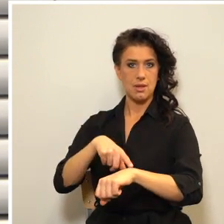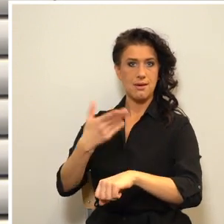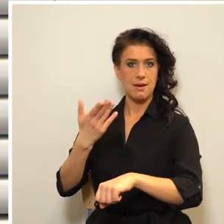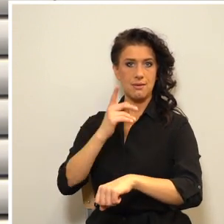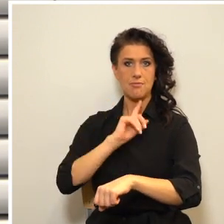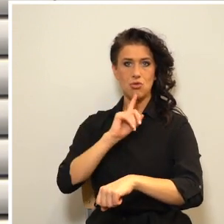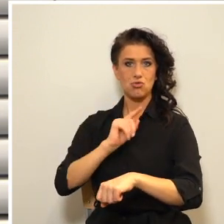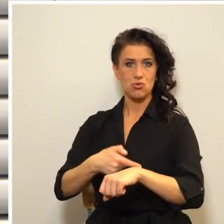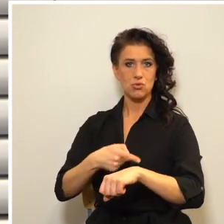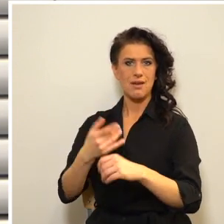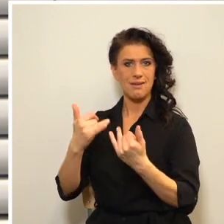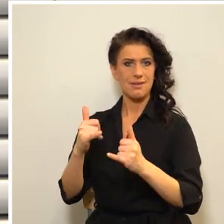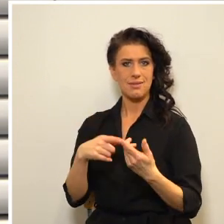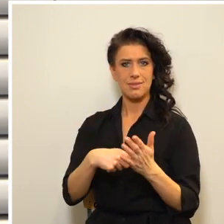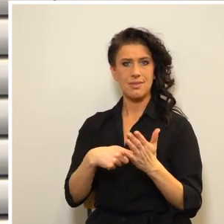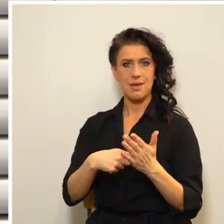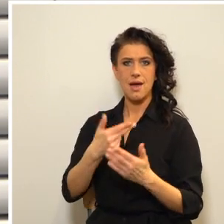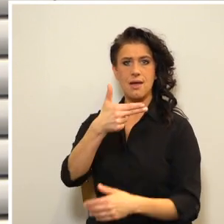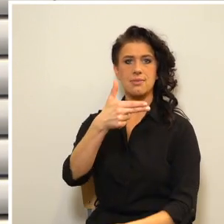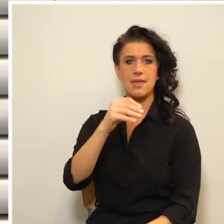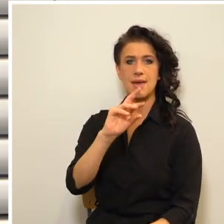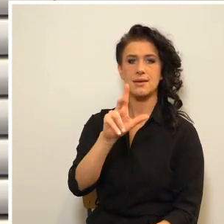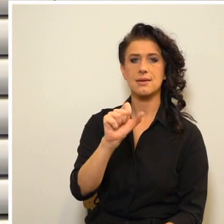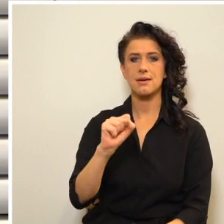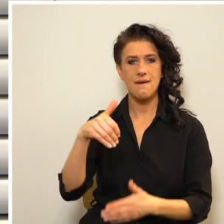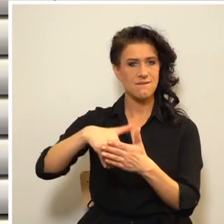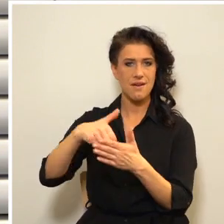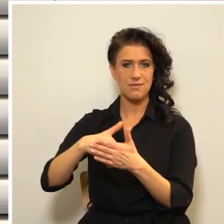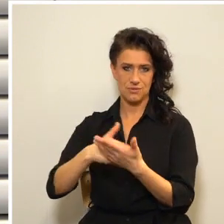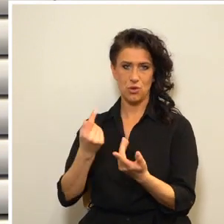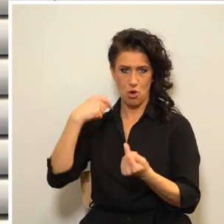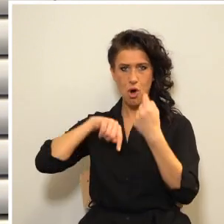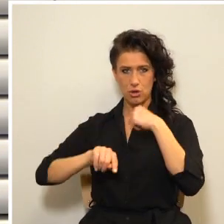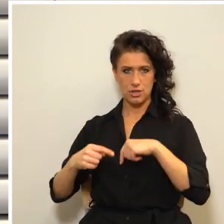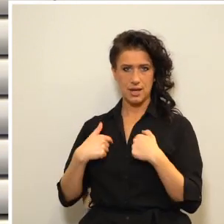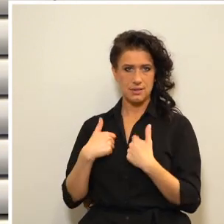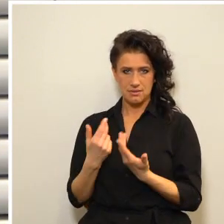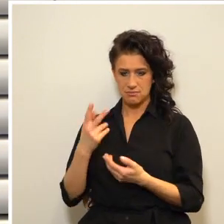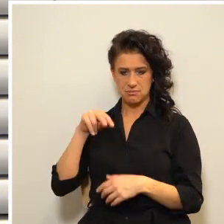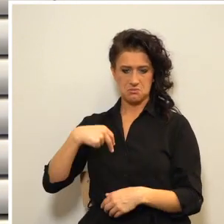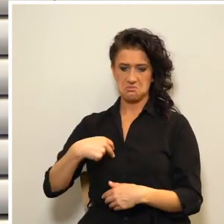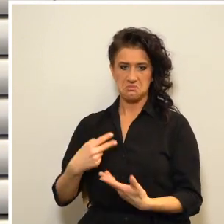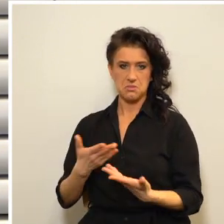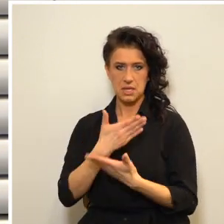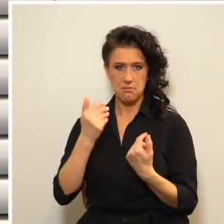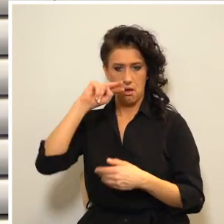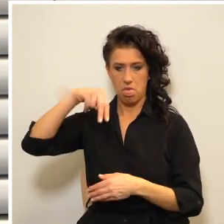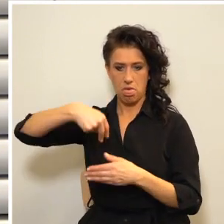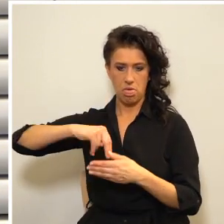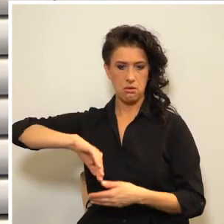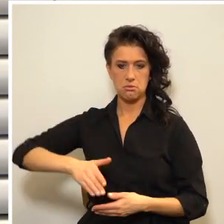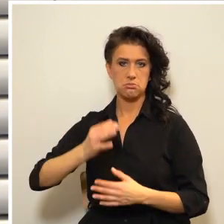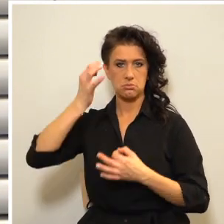troszeczkę się odróżnia to człowiek ma wszczepiony narząd który ma wewnętrznie funkcjonować wewnętrznie specjalnie mocno